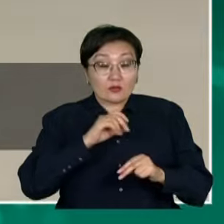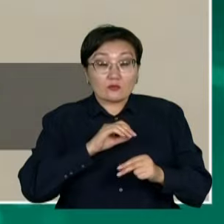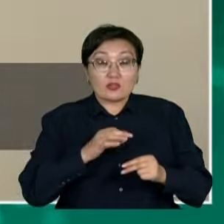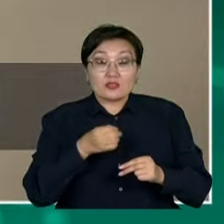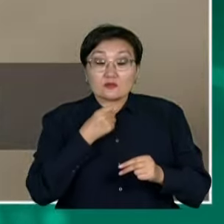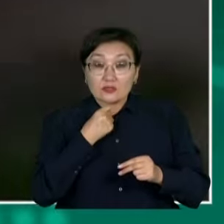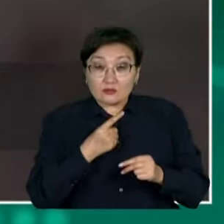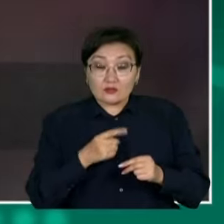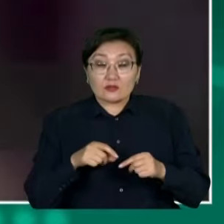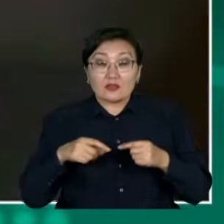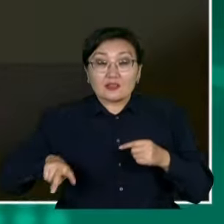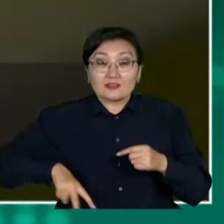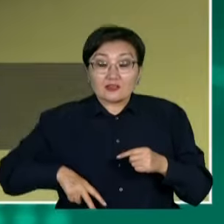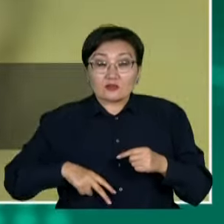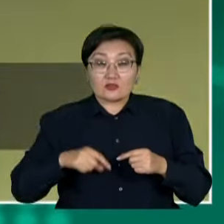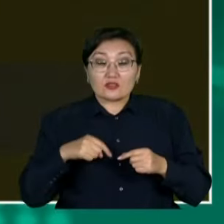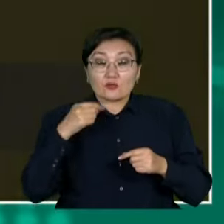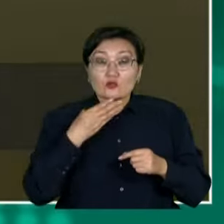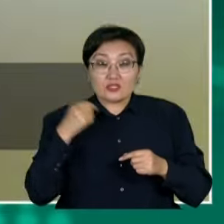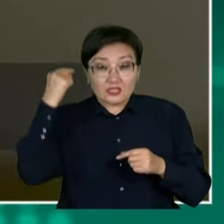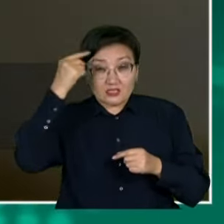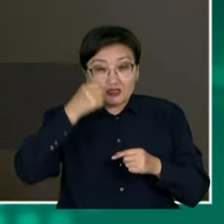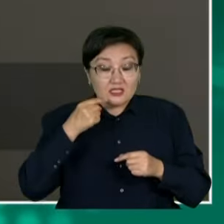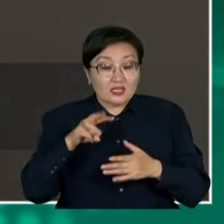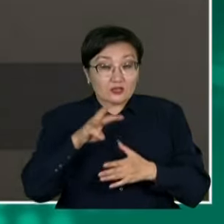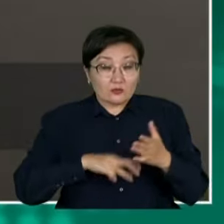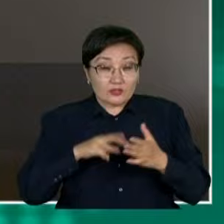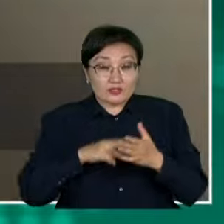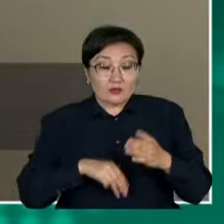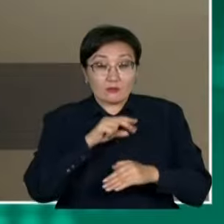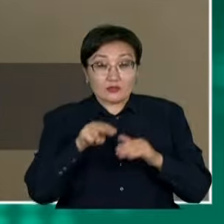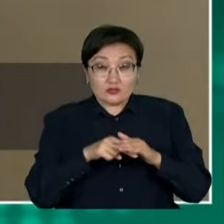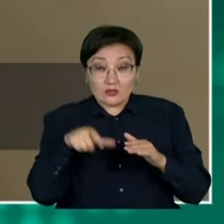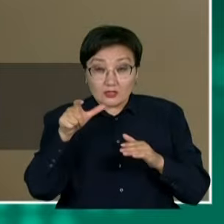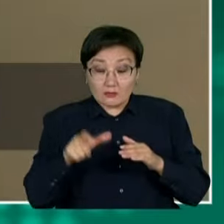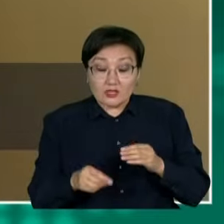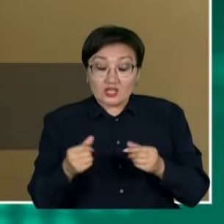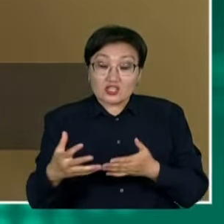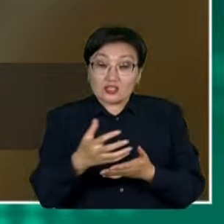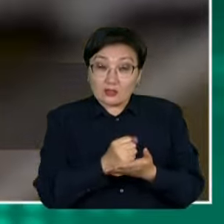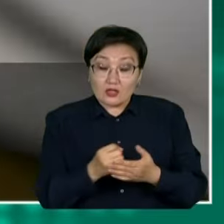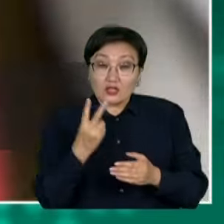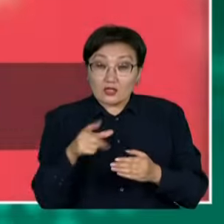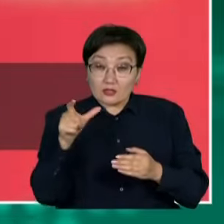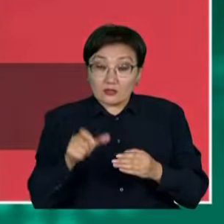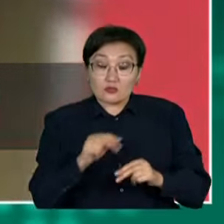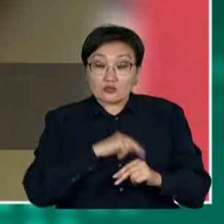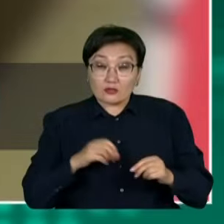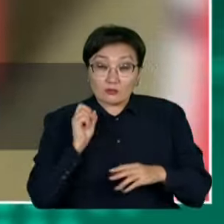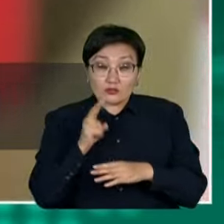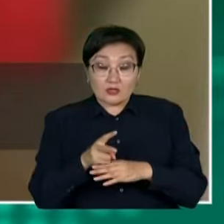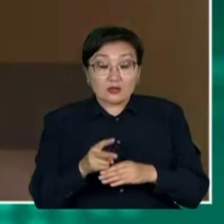енді бірінің директора жеке айыппұлдар үшін жұмысшыларынан ақша жинаған. Екеуі де жұмыстан қуылыпты. Сондай-ақ 3 балабақшадағы